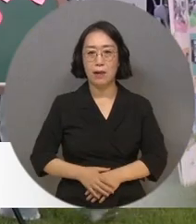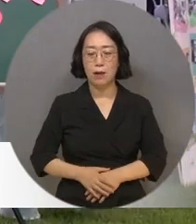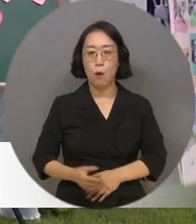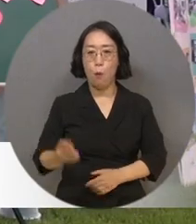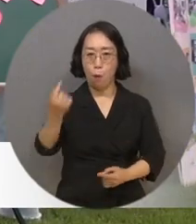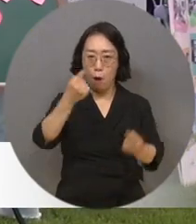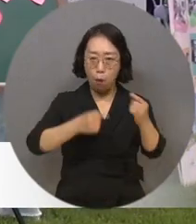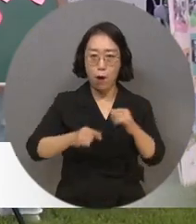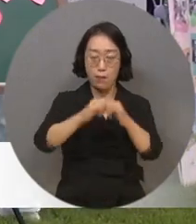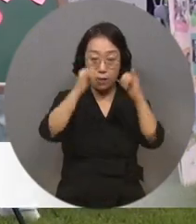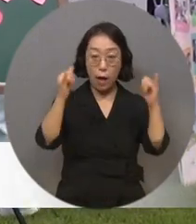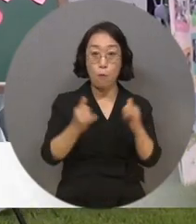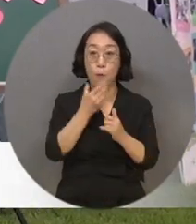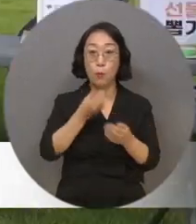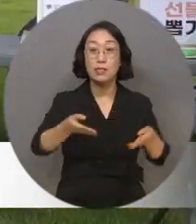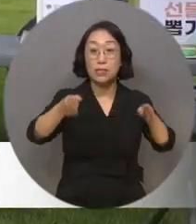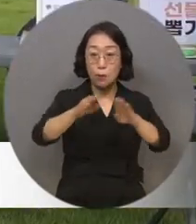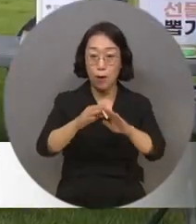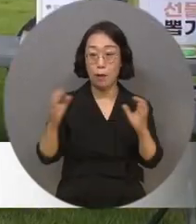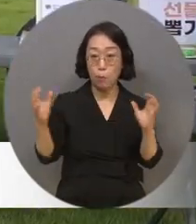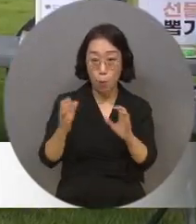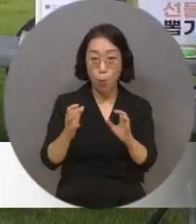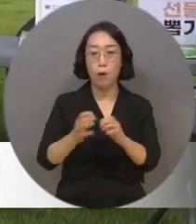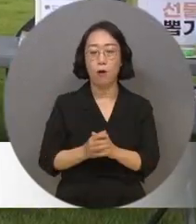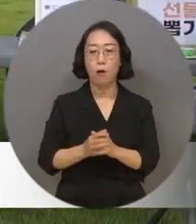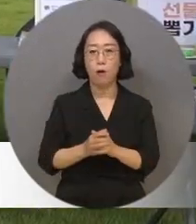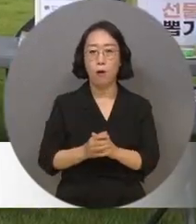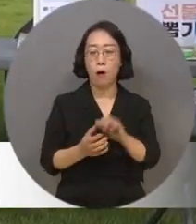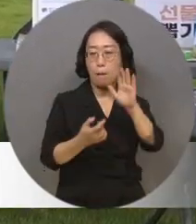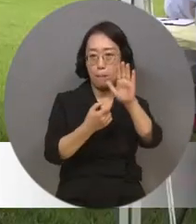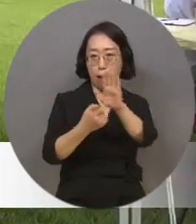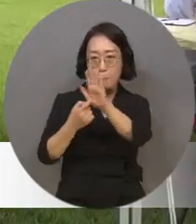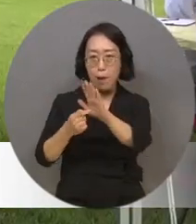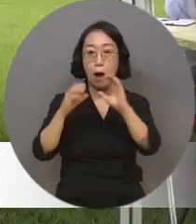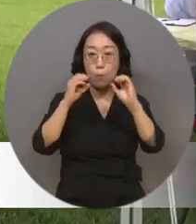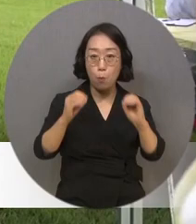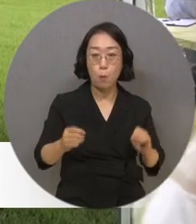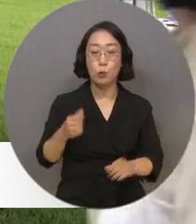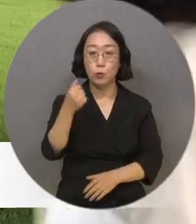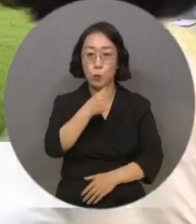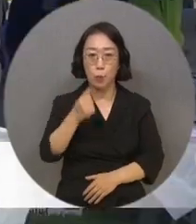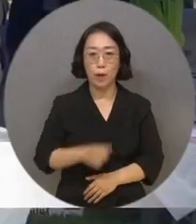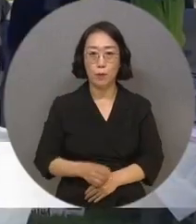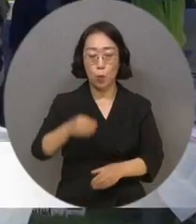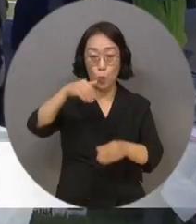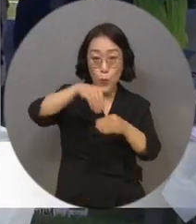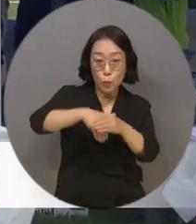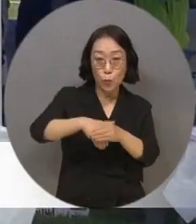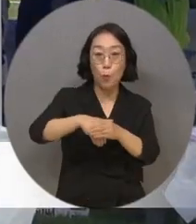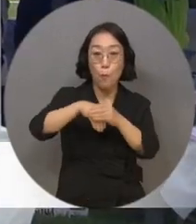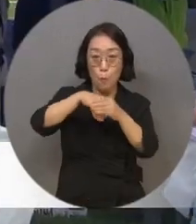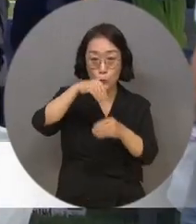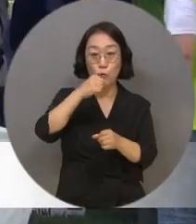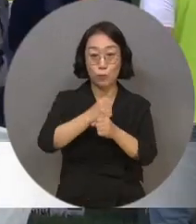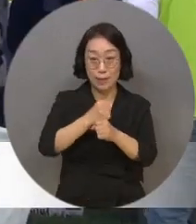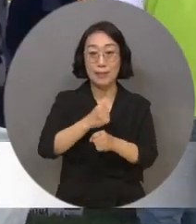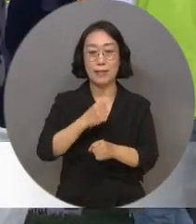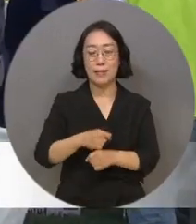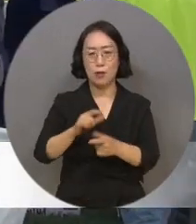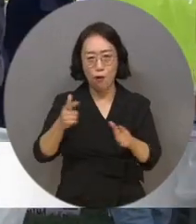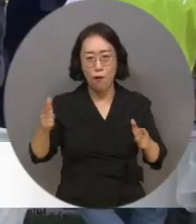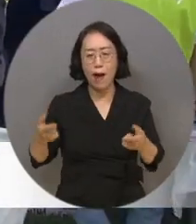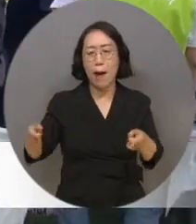여러 사회복지관과 협의회가 모여 캠페인을 소개하고 추상맞이 용돈 봉투 만들기 시민과 함께하는